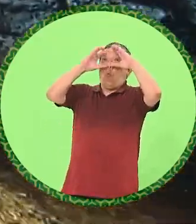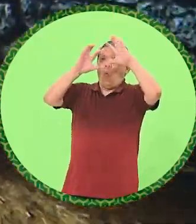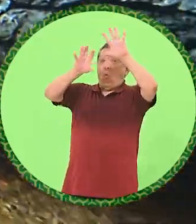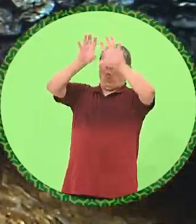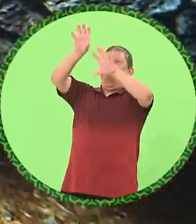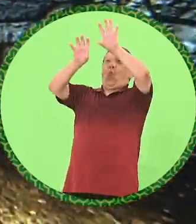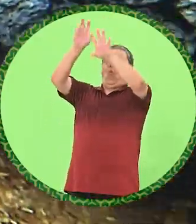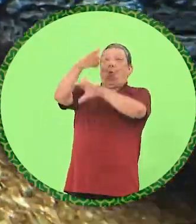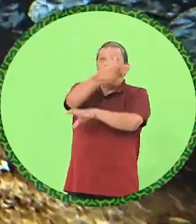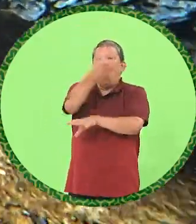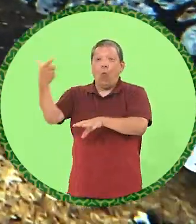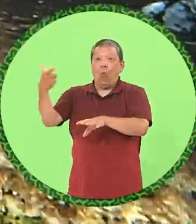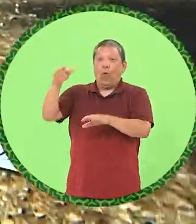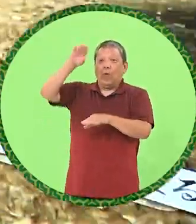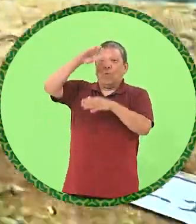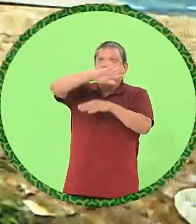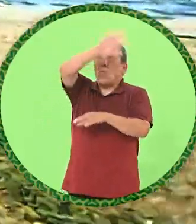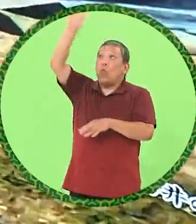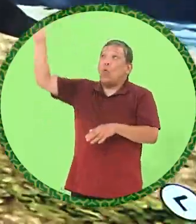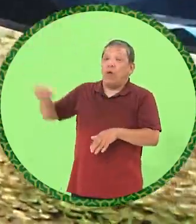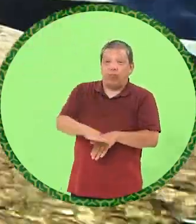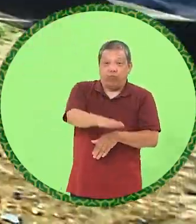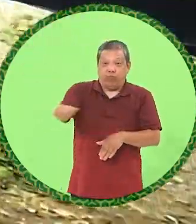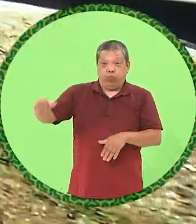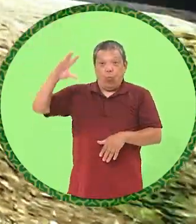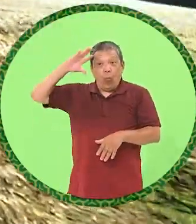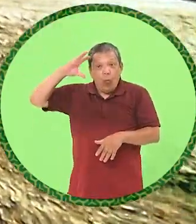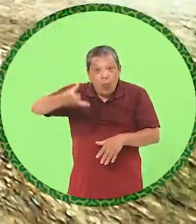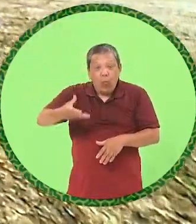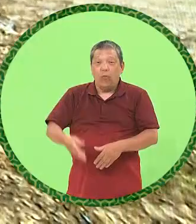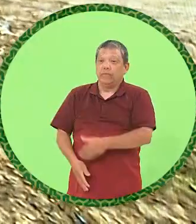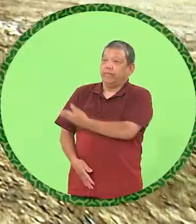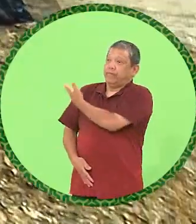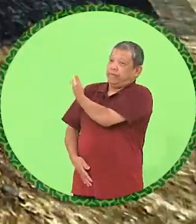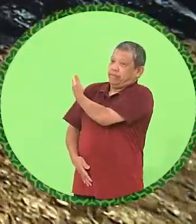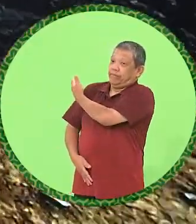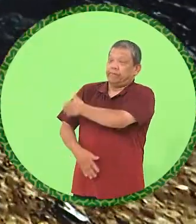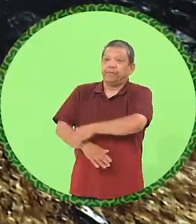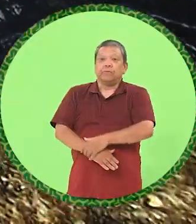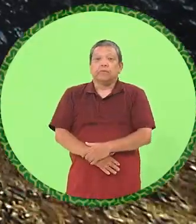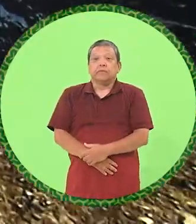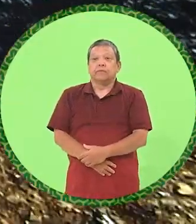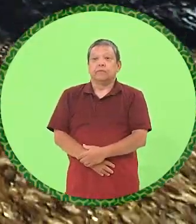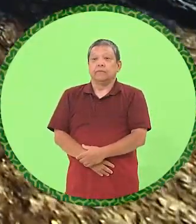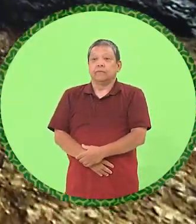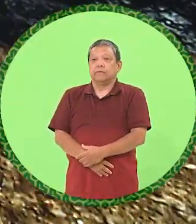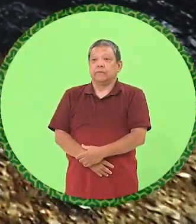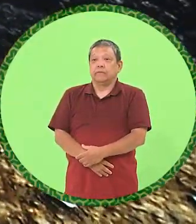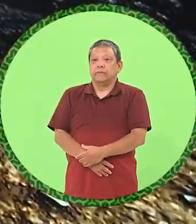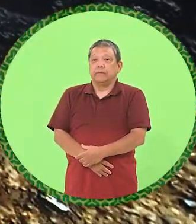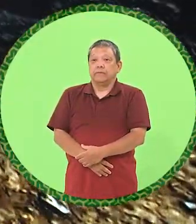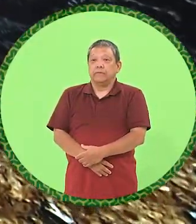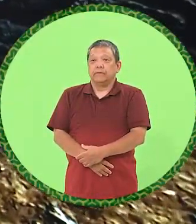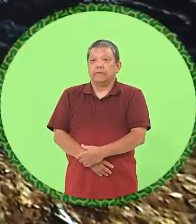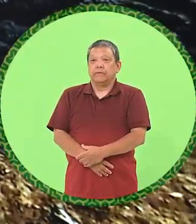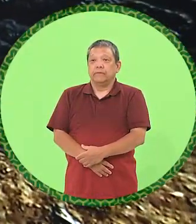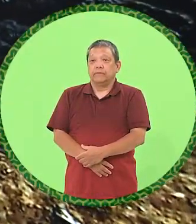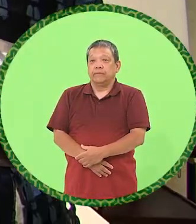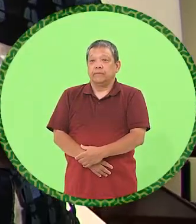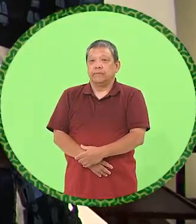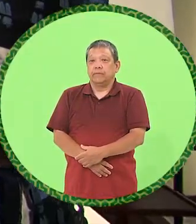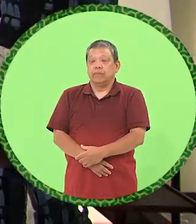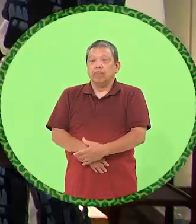垣もものすごいリアルで、空も地面もすごいですね、これ